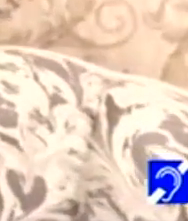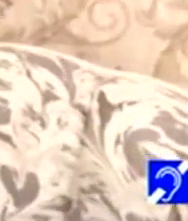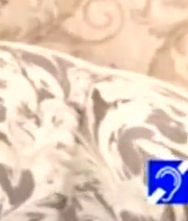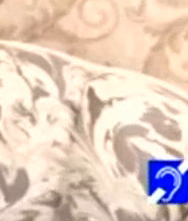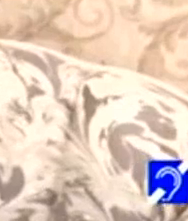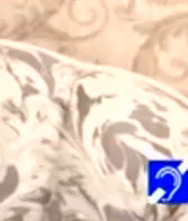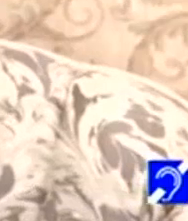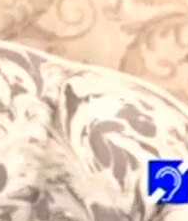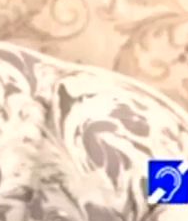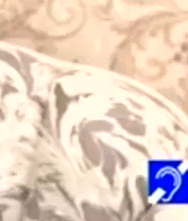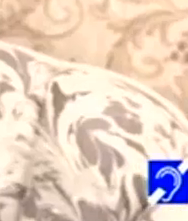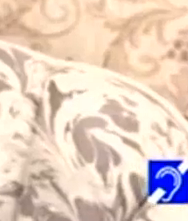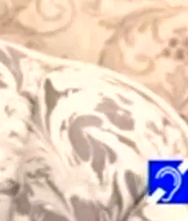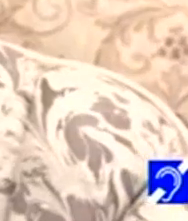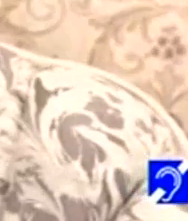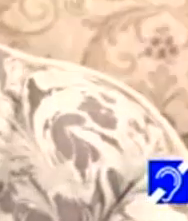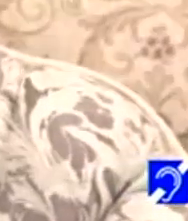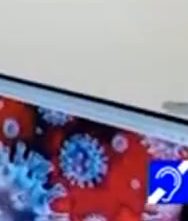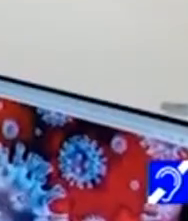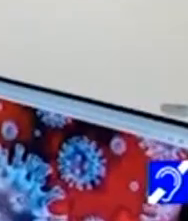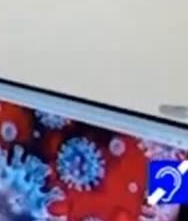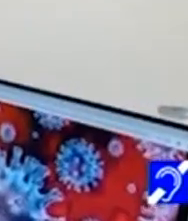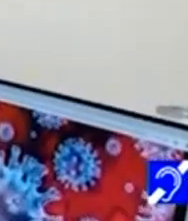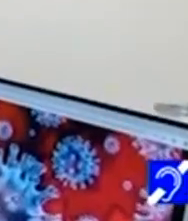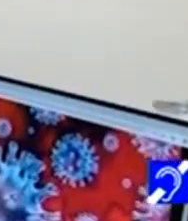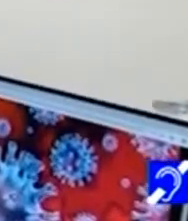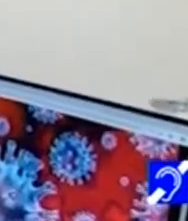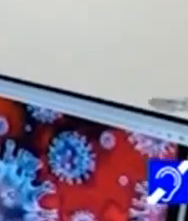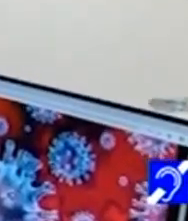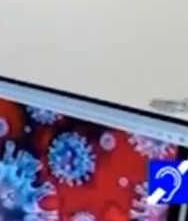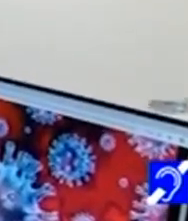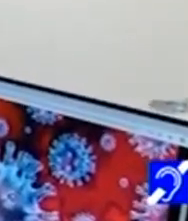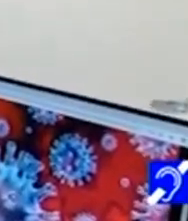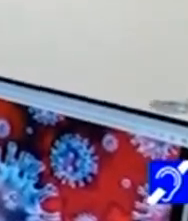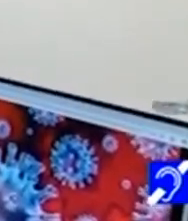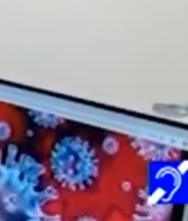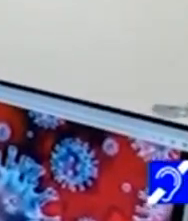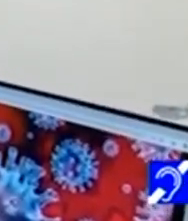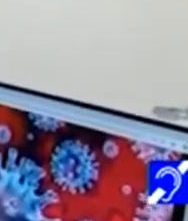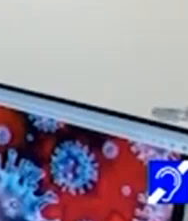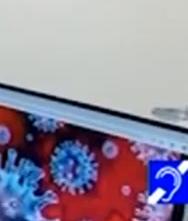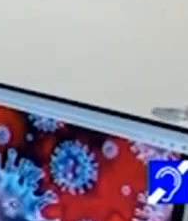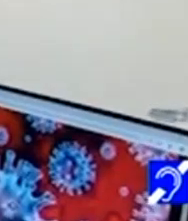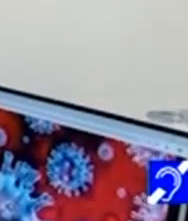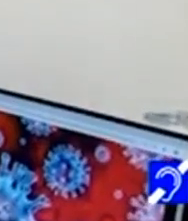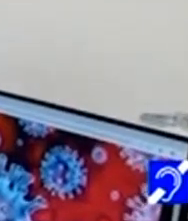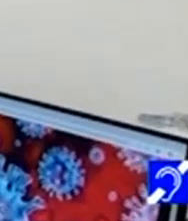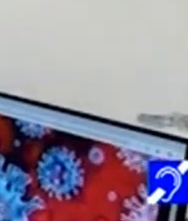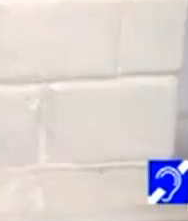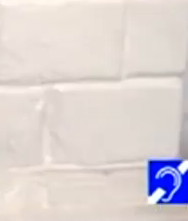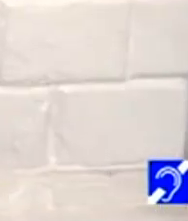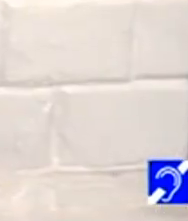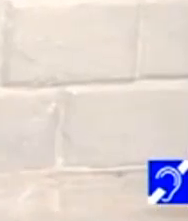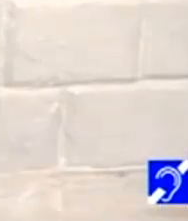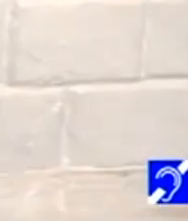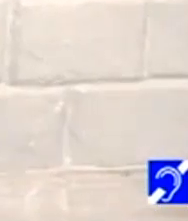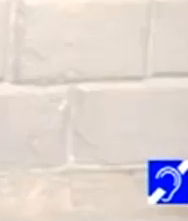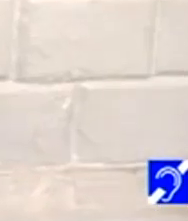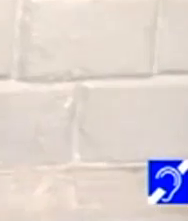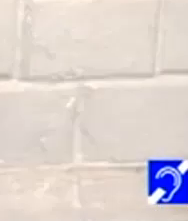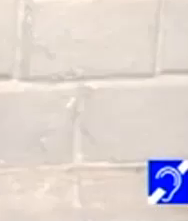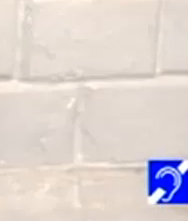de asistență medicală spitalicească, care la momentul actual are o încărcătură foarte mare. Pe această platformă